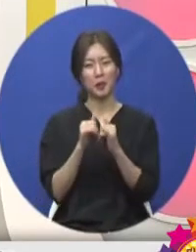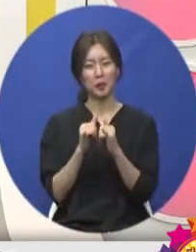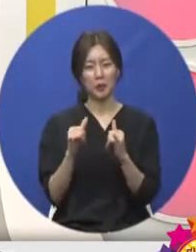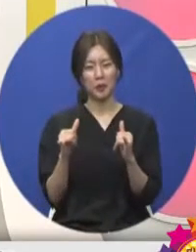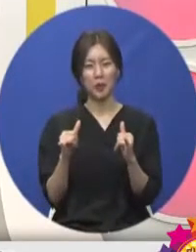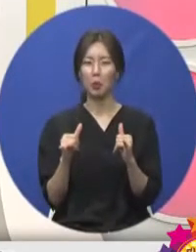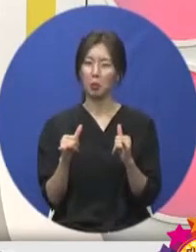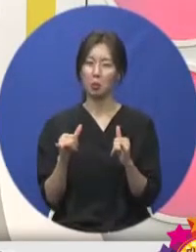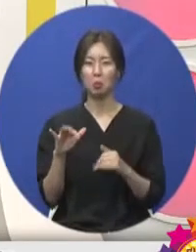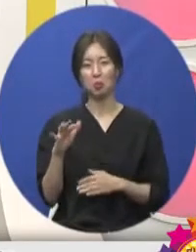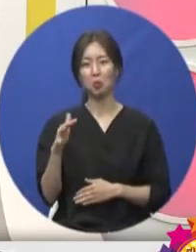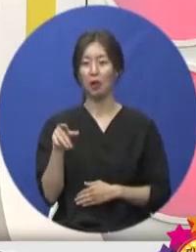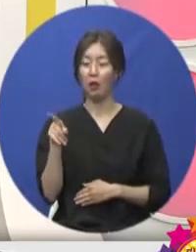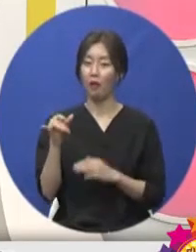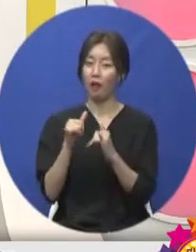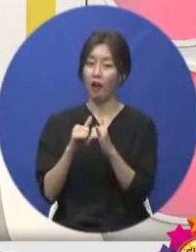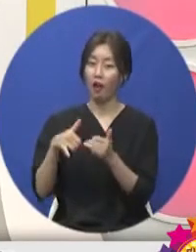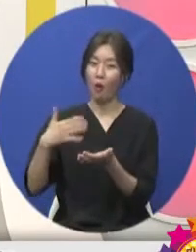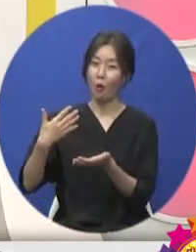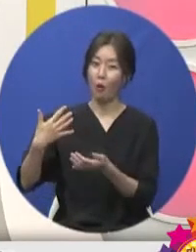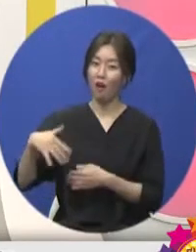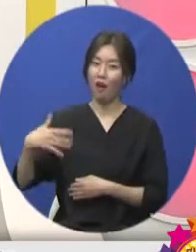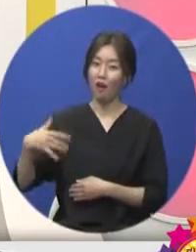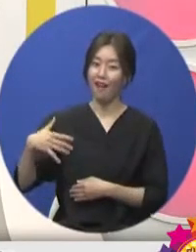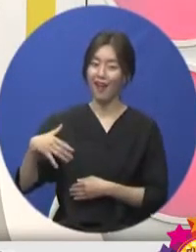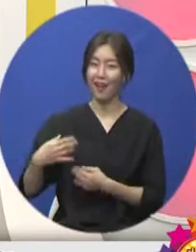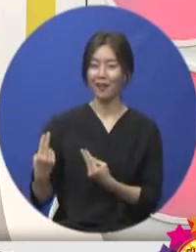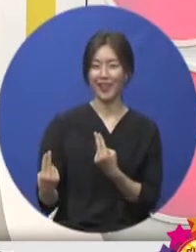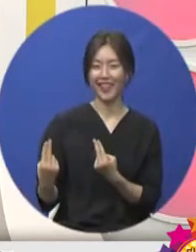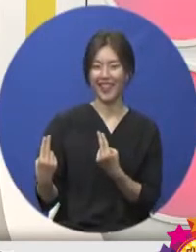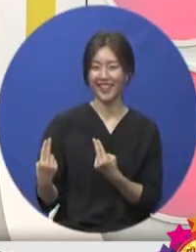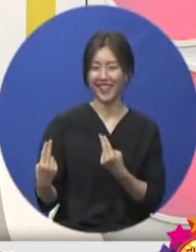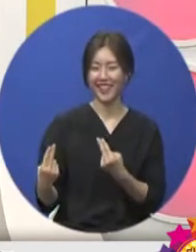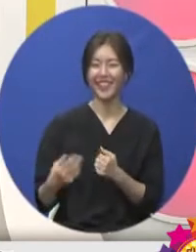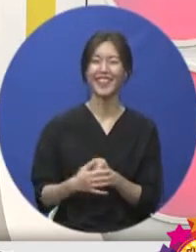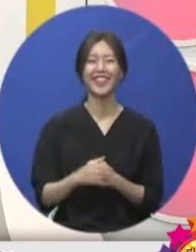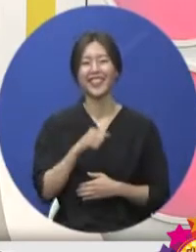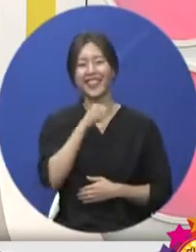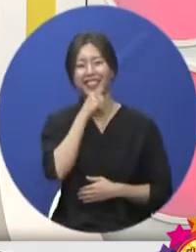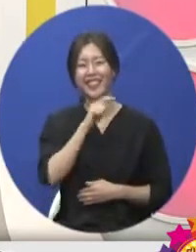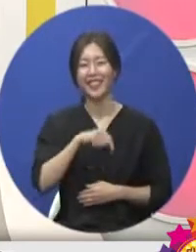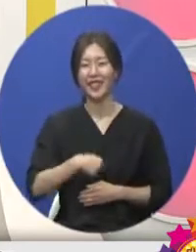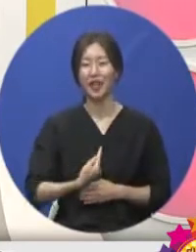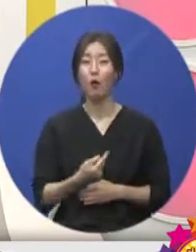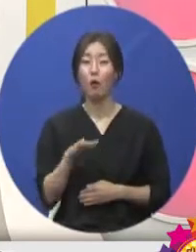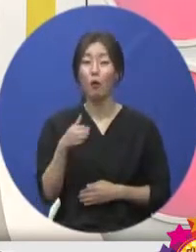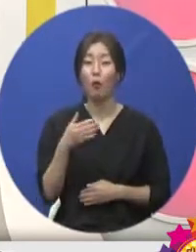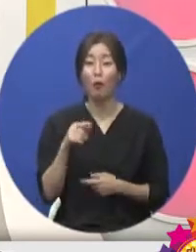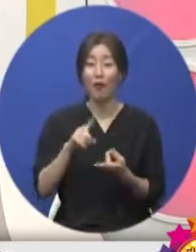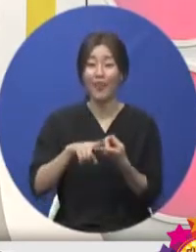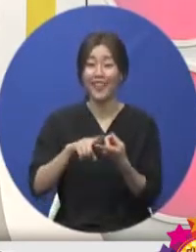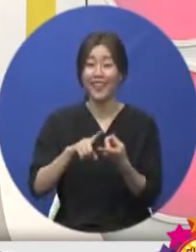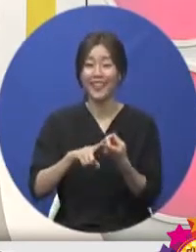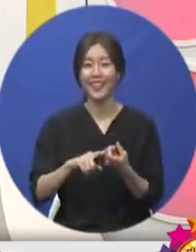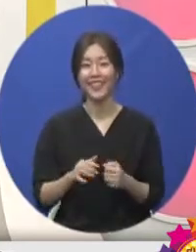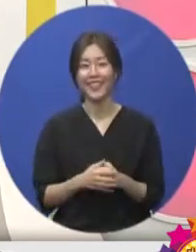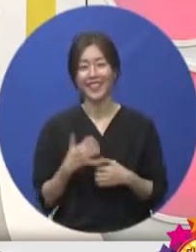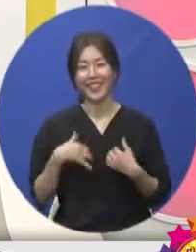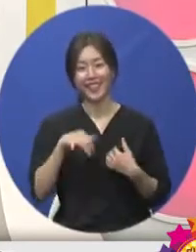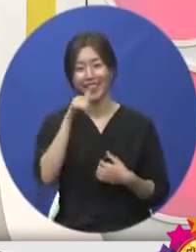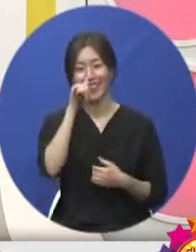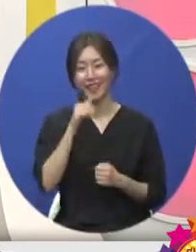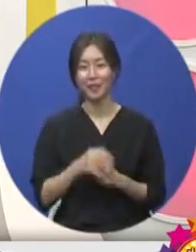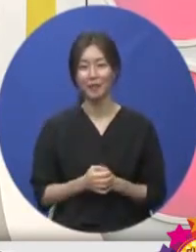좀 그렇고 뭐 저분은 또 뭐 아우 내보다 더 잘했는데 하고 또 막 이렇게 점수 매기죠 뭐. 재밌어요. 그렇게 집에서 해보시면